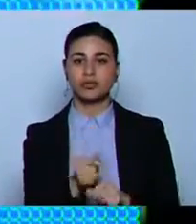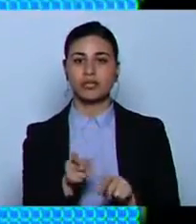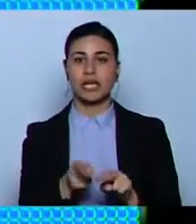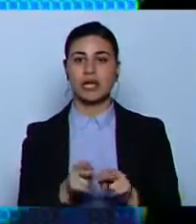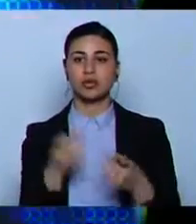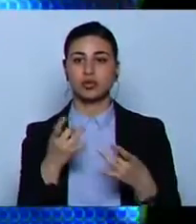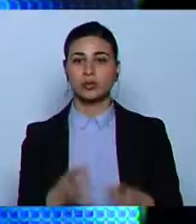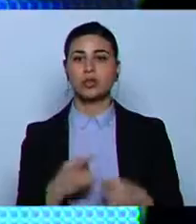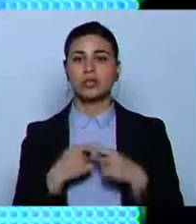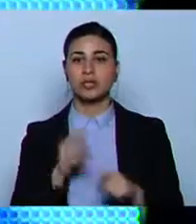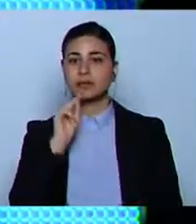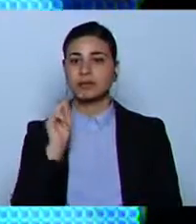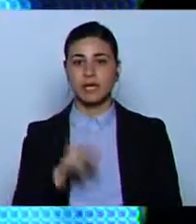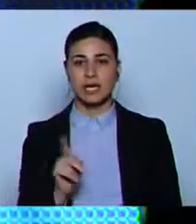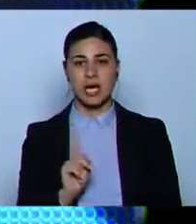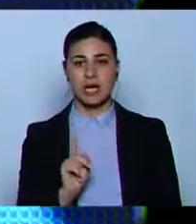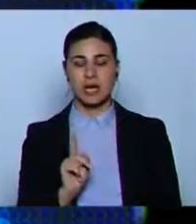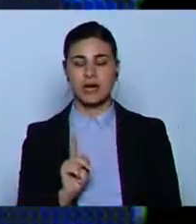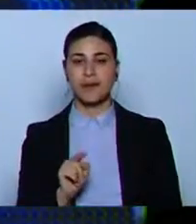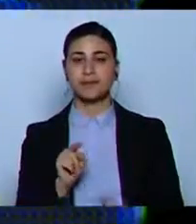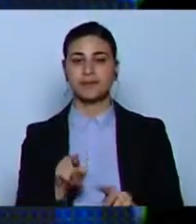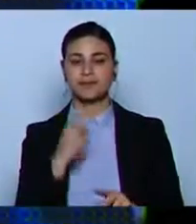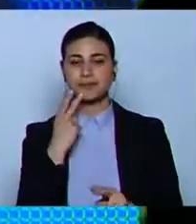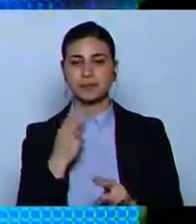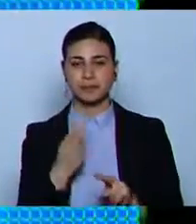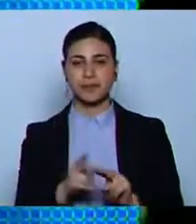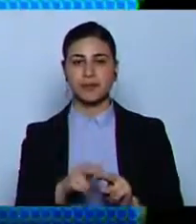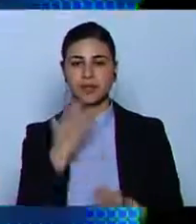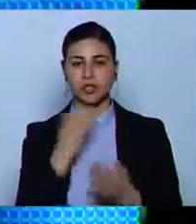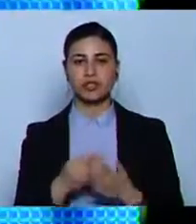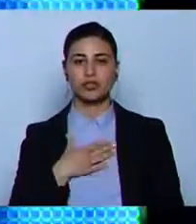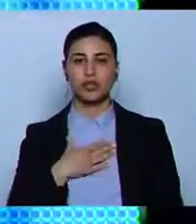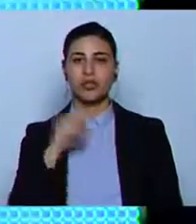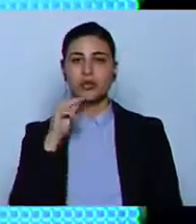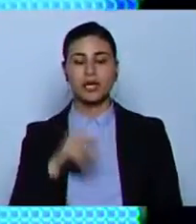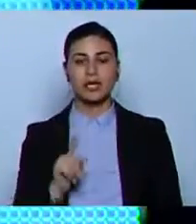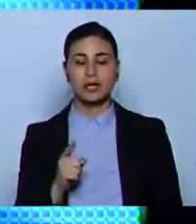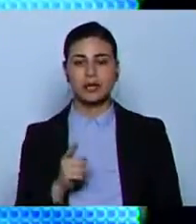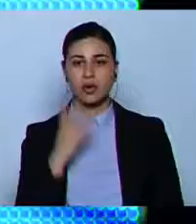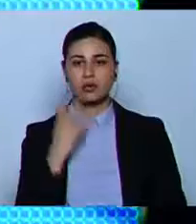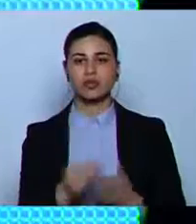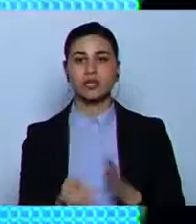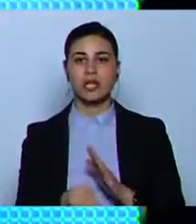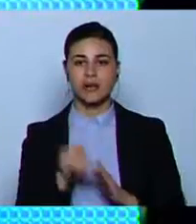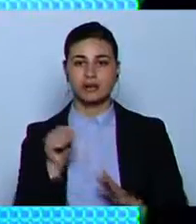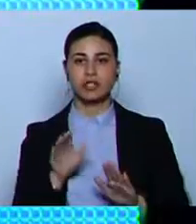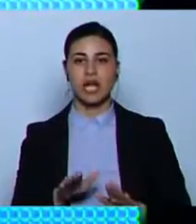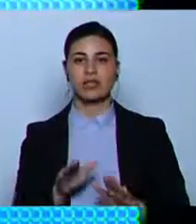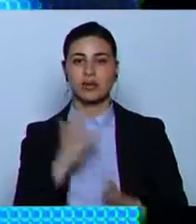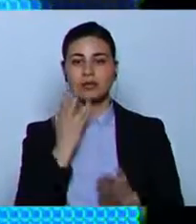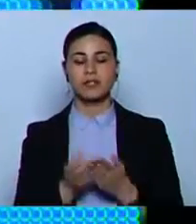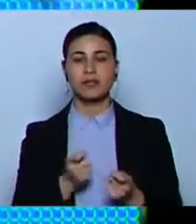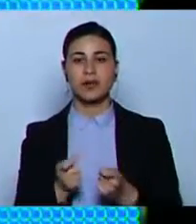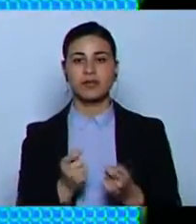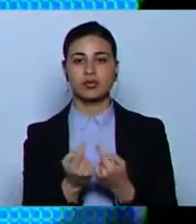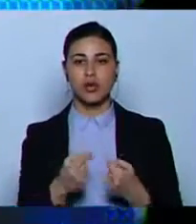ეს უბრალოდ სისტემის ბრალი არა, ეს ჩვენი ბრალია იმ გაგებით, რომ ჩვენ ავირჩიეთ ადგილობრივი